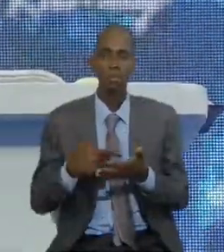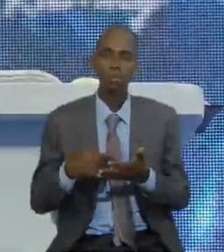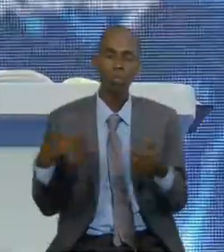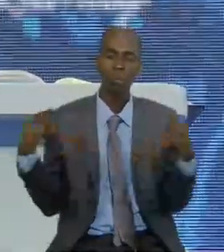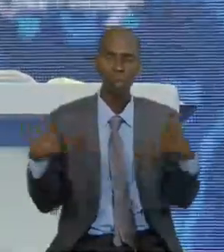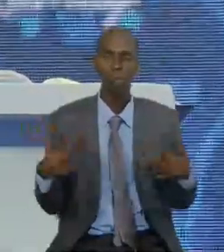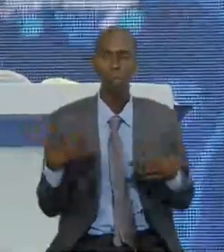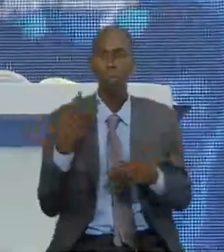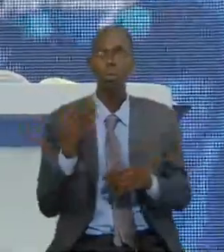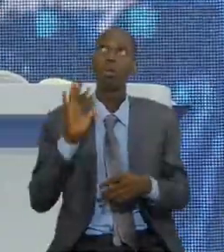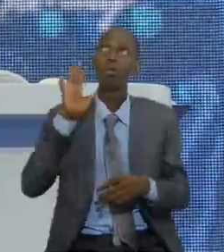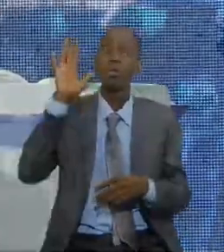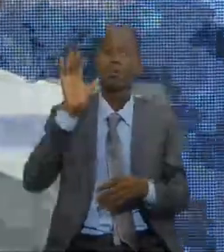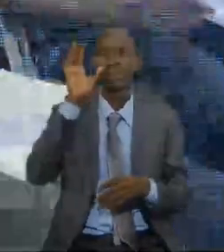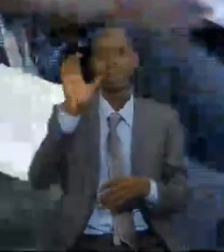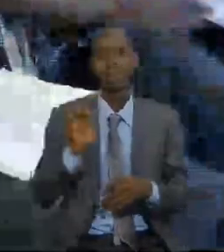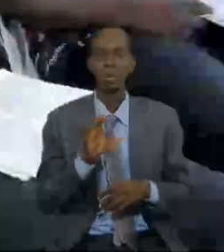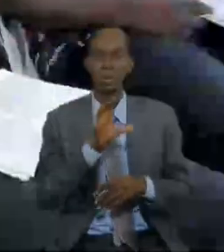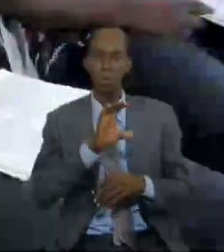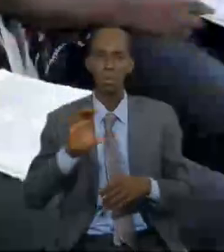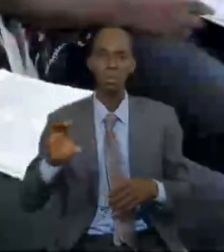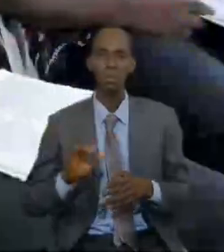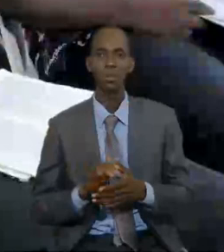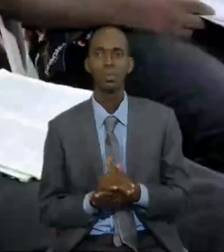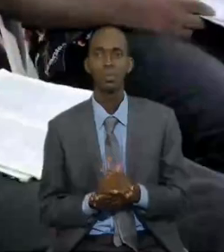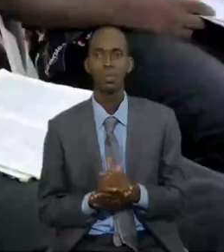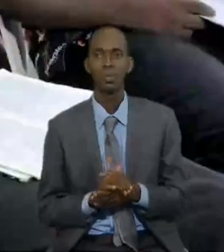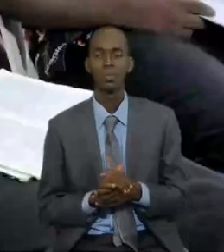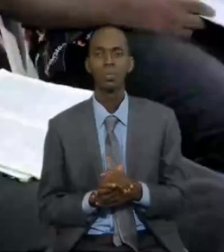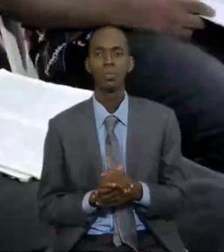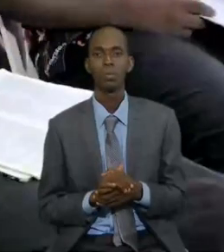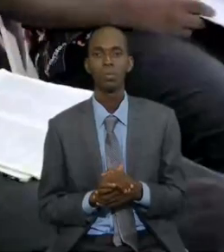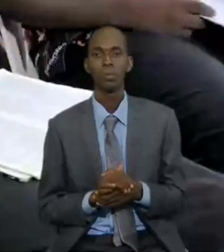deuxièmement l'inspiration par la douleur